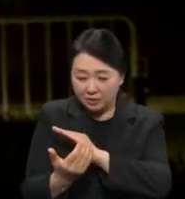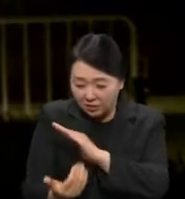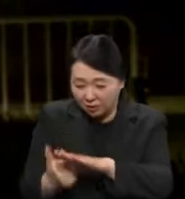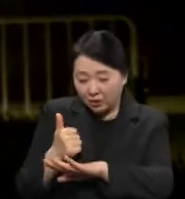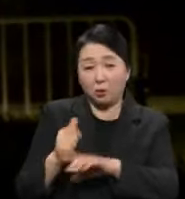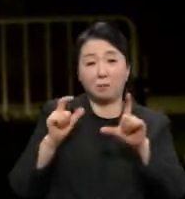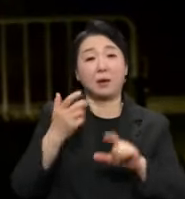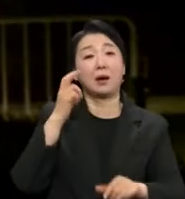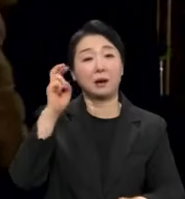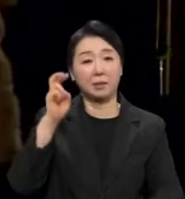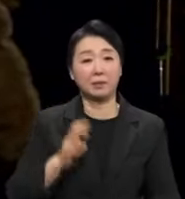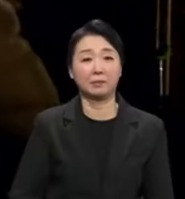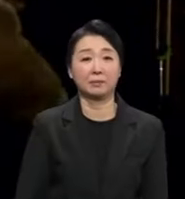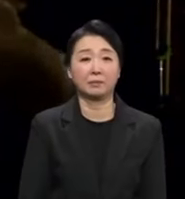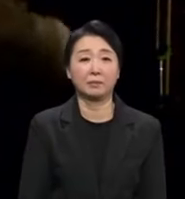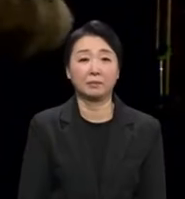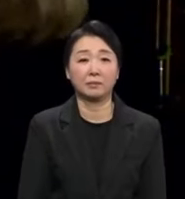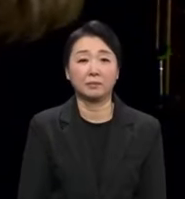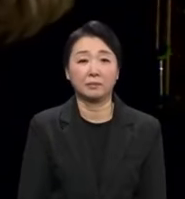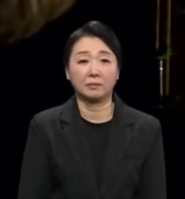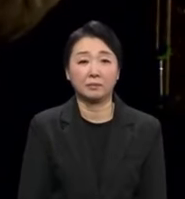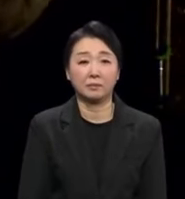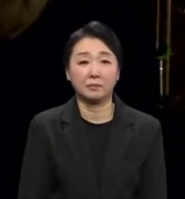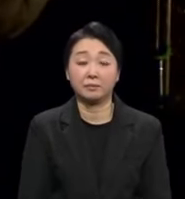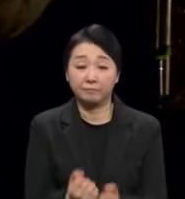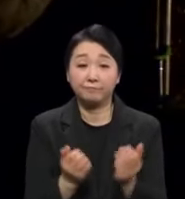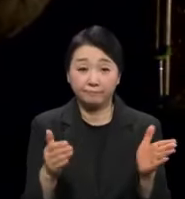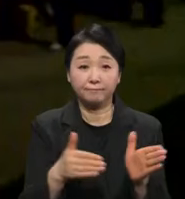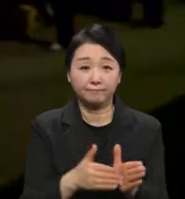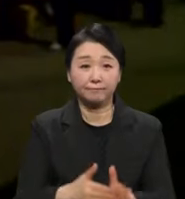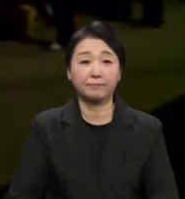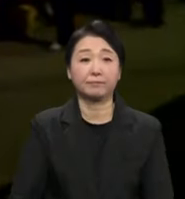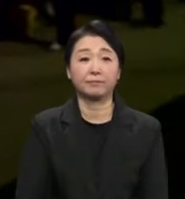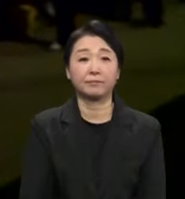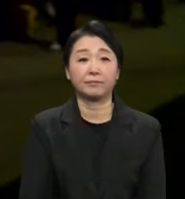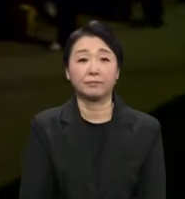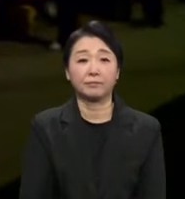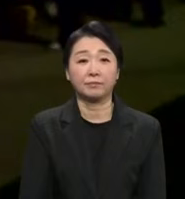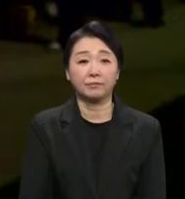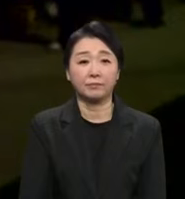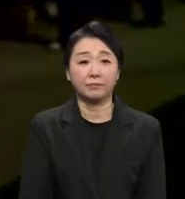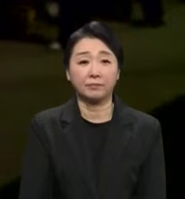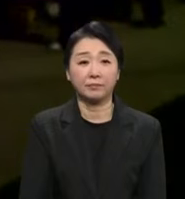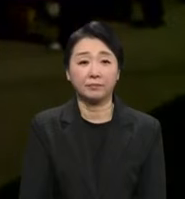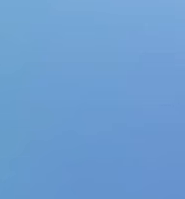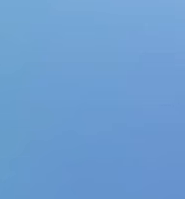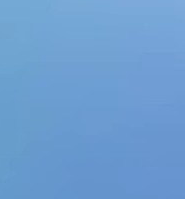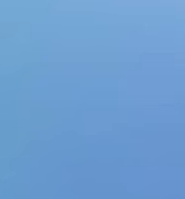있다는 관측에 무게가 실립니다. 로스앤젤레스에서 JTBC 홍지은입니다.